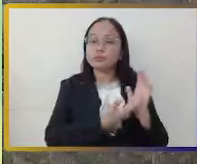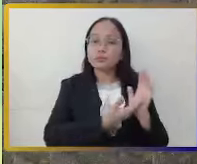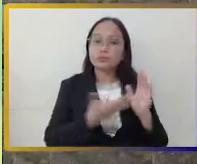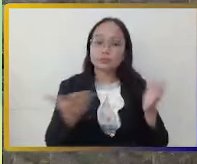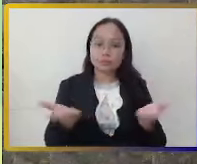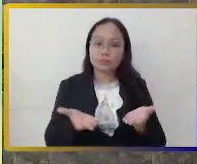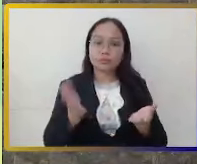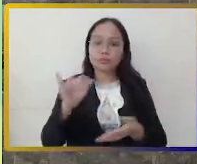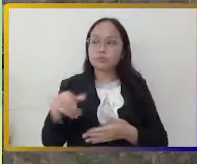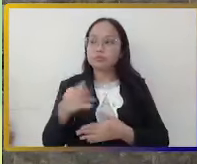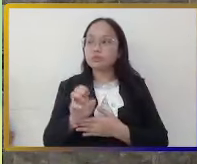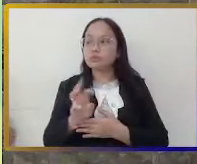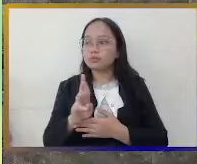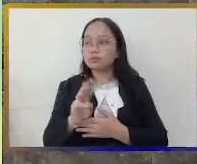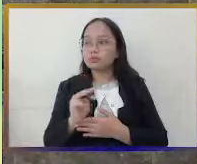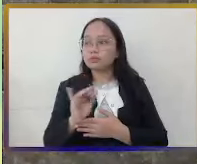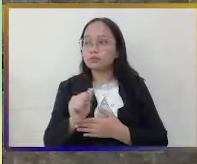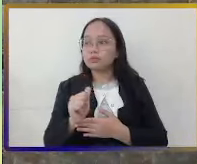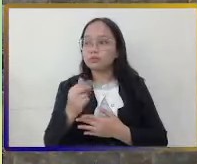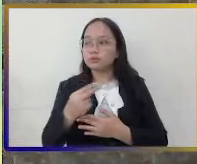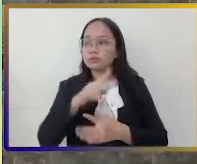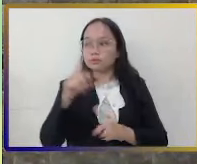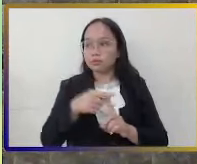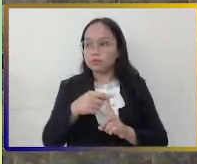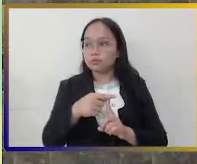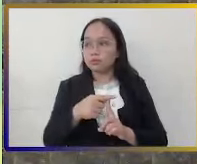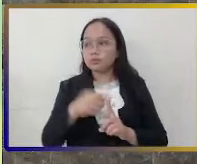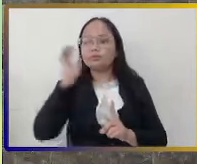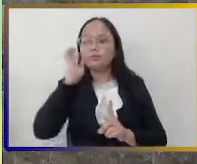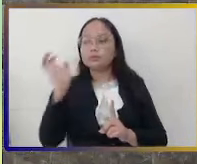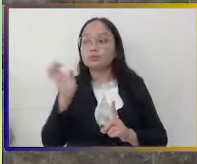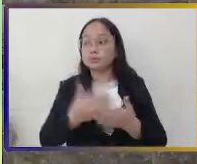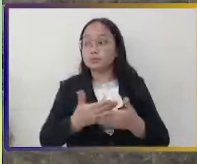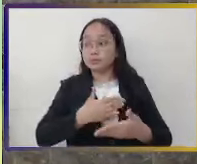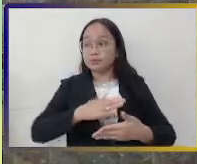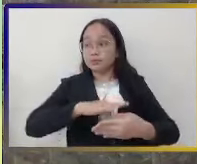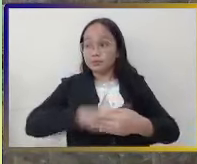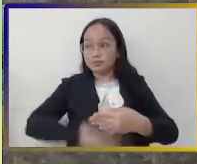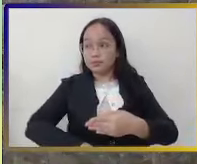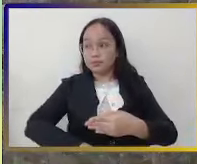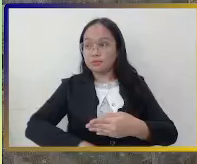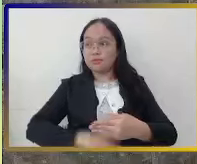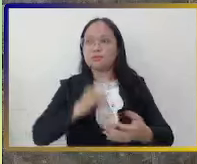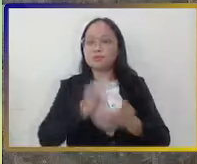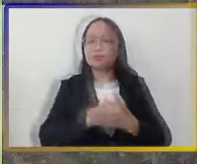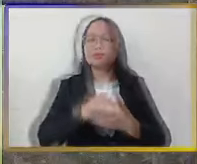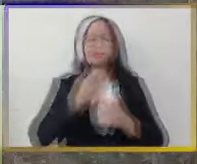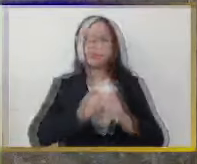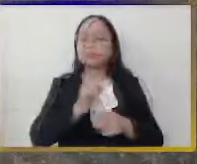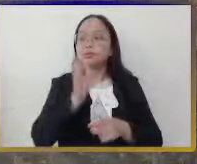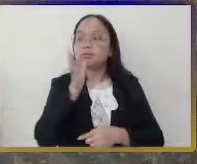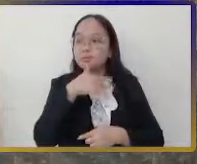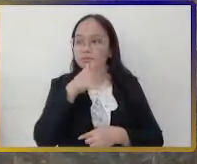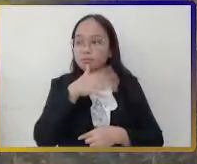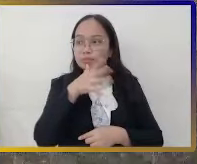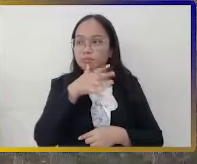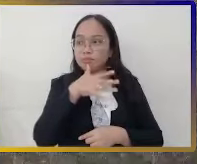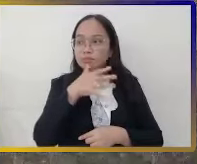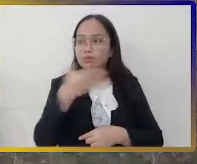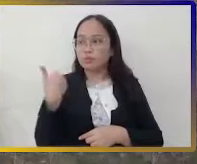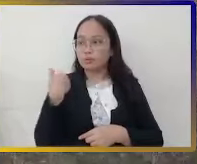Jeremiah nung siya ay lumabas sa bahay, o bago pa man siya lumabas sa bahay bata ng kanyang ina.